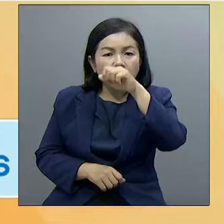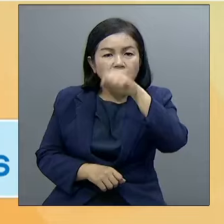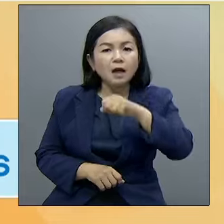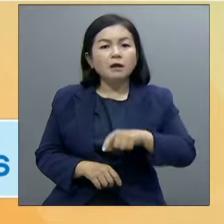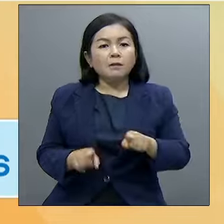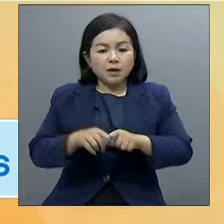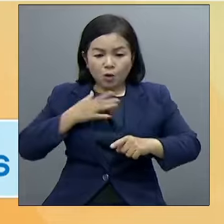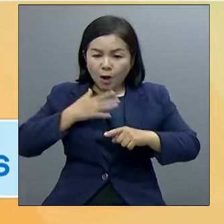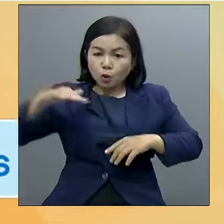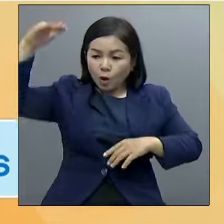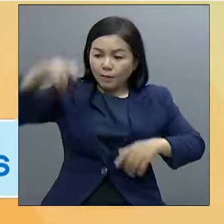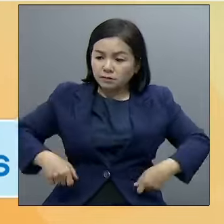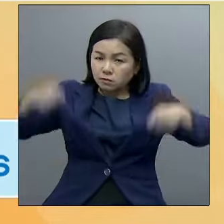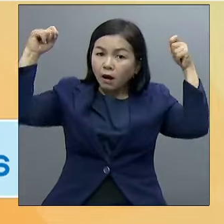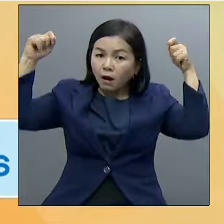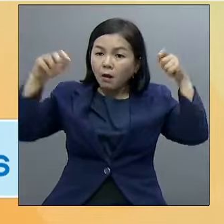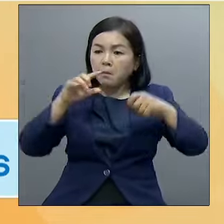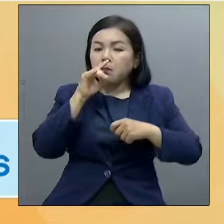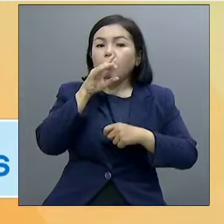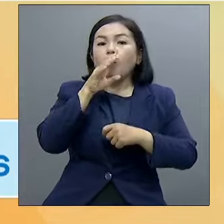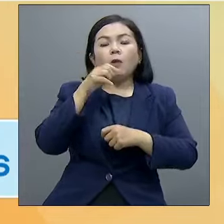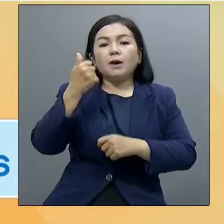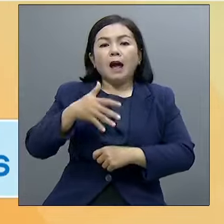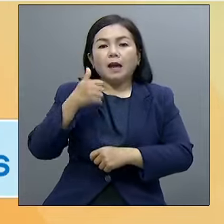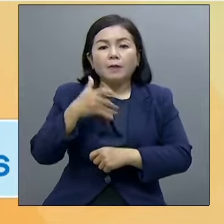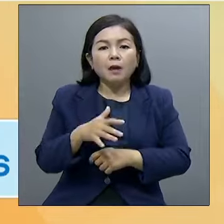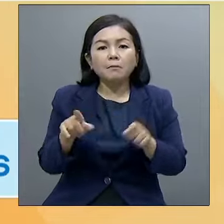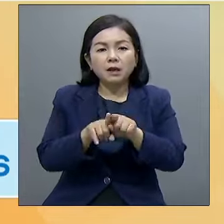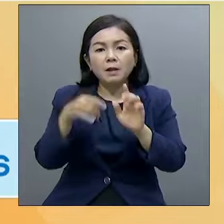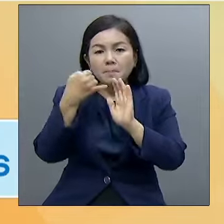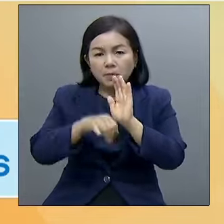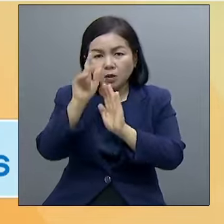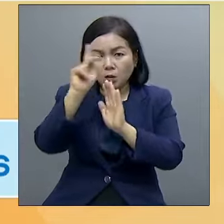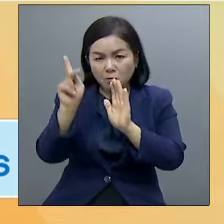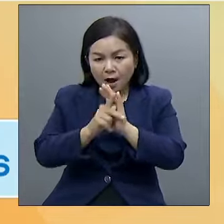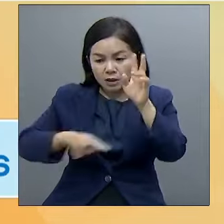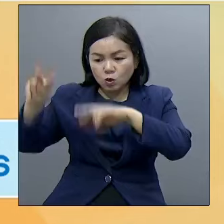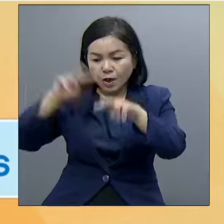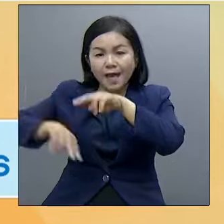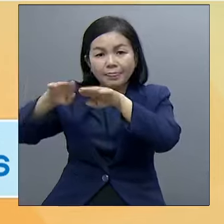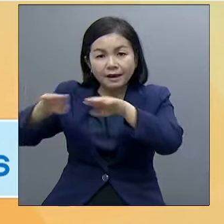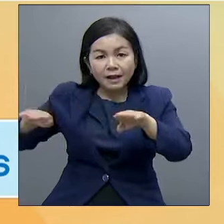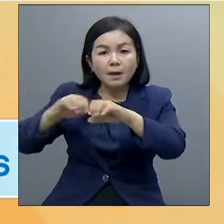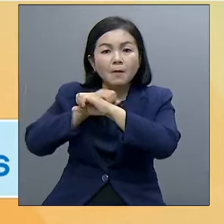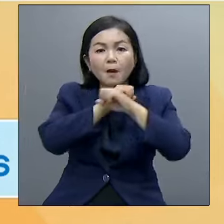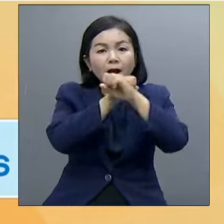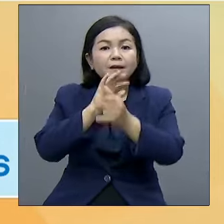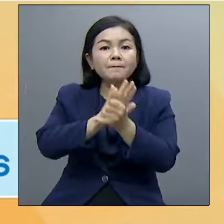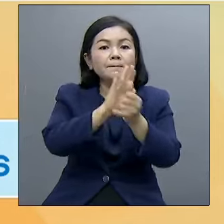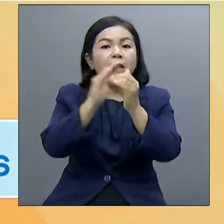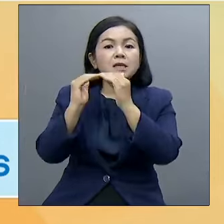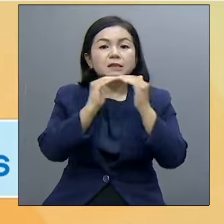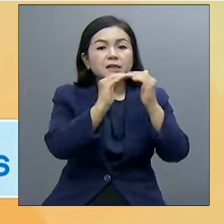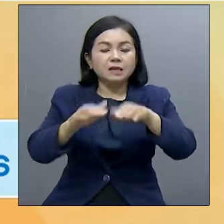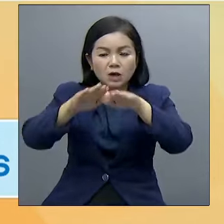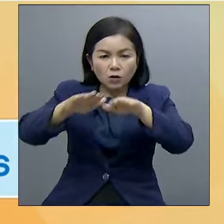าอนาจารไหม ก็อนาจาร ก็อนาจารเพราะฉะนั้นเนี่ยอันนี้คือความผิดพรบคุ้มครองเด็กซึ่งเขาออกมาเพื่อต้องการคุ้มครองเด็กเลยเพราะฉะนั้นเนี่ยกฎหม